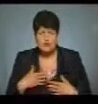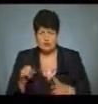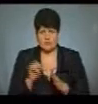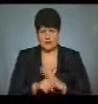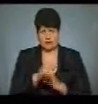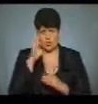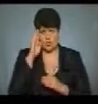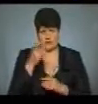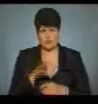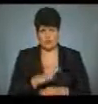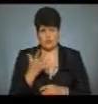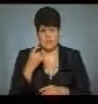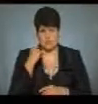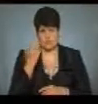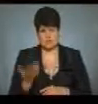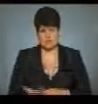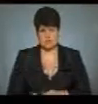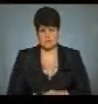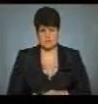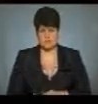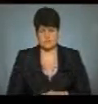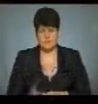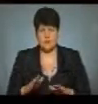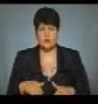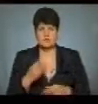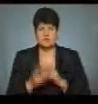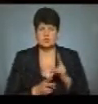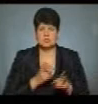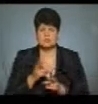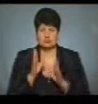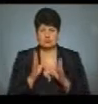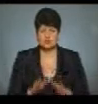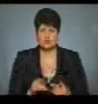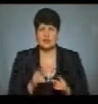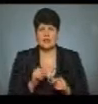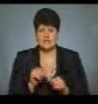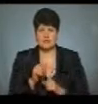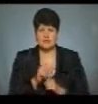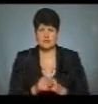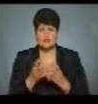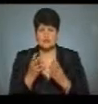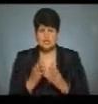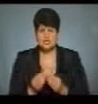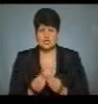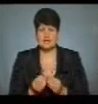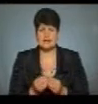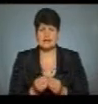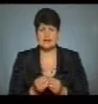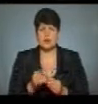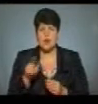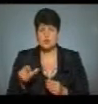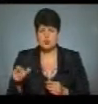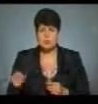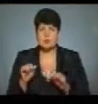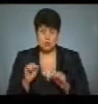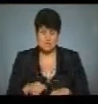хлопчика, якому було 5 років. Подаватимуть апеляцію, говорить адвокат, а крім його підзахисних, каже, є ще й не встановлені слідством особи, які також